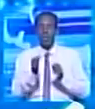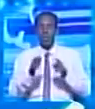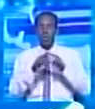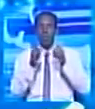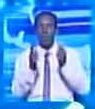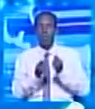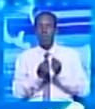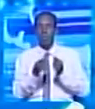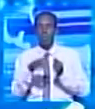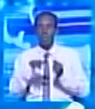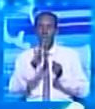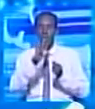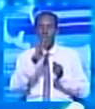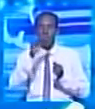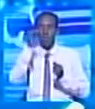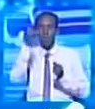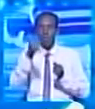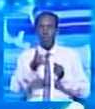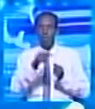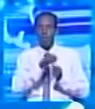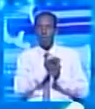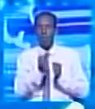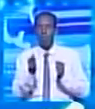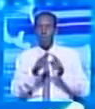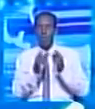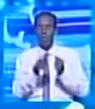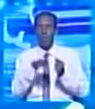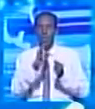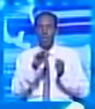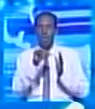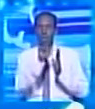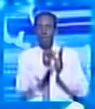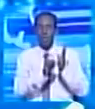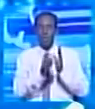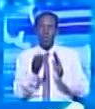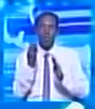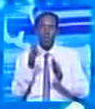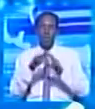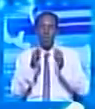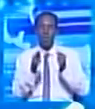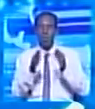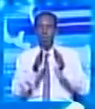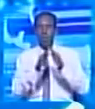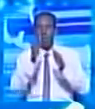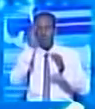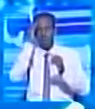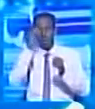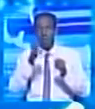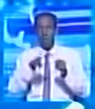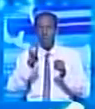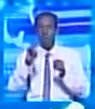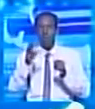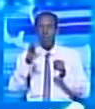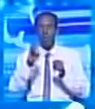donc au nombre de 400, ont passé les 4 derniers mois à l'école militaire de Holhol pour des formations